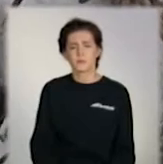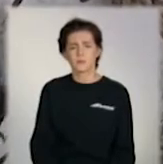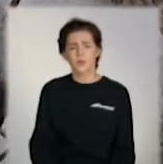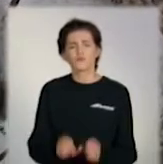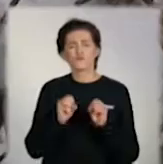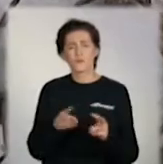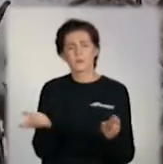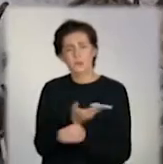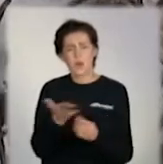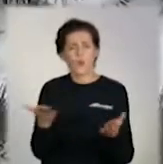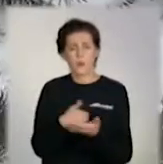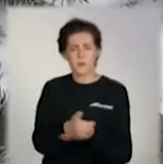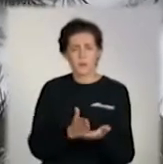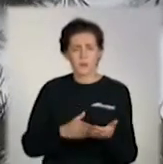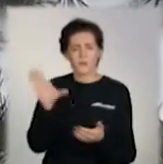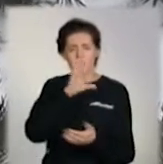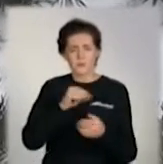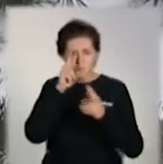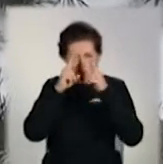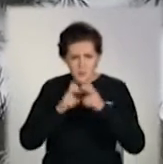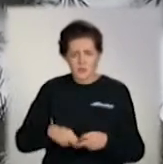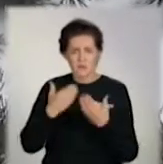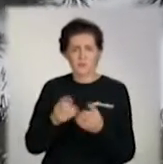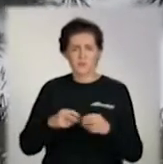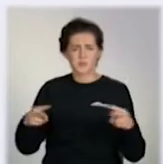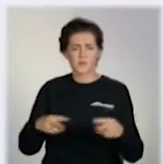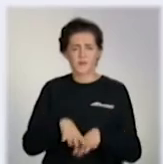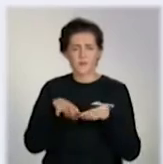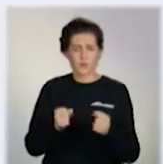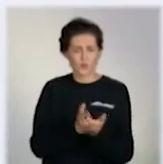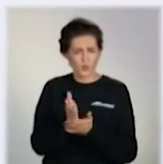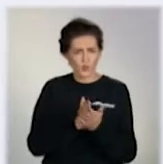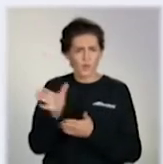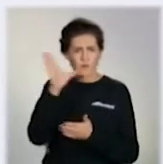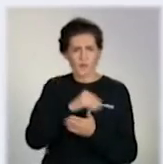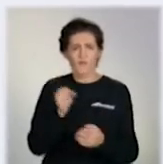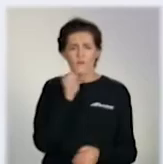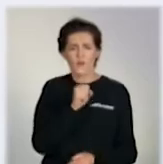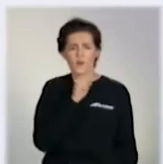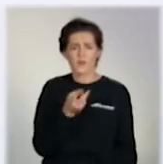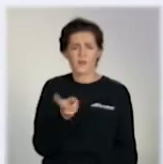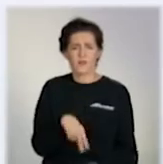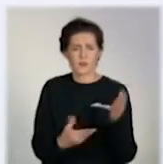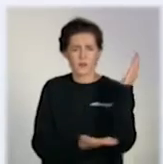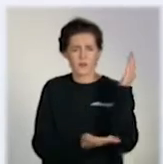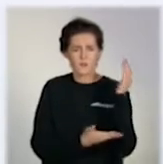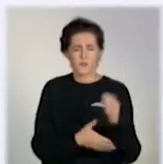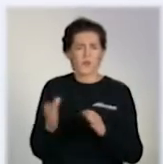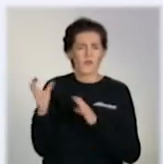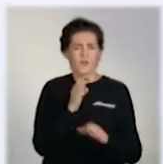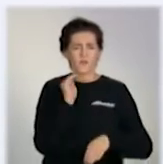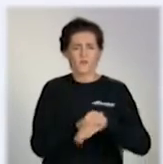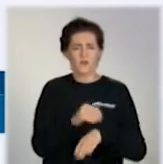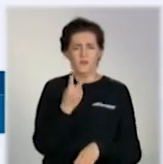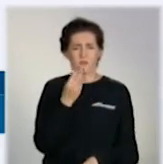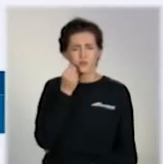чим працювали порушники, з'ясували інспектори муніципальної служби, підрахували, невідомі вкрали два дерева. Камера зафіксувала